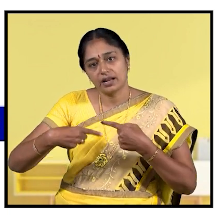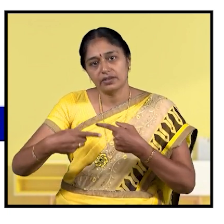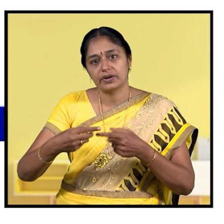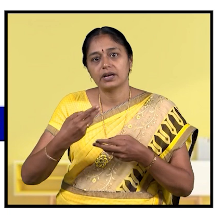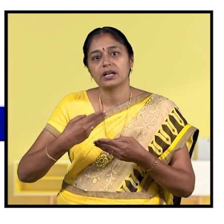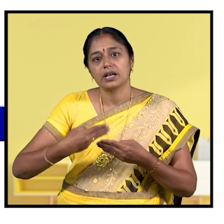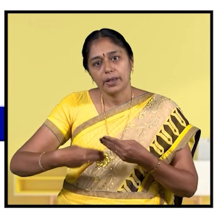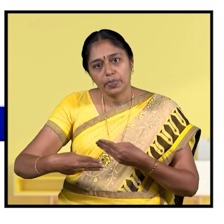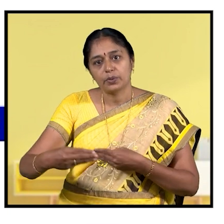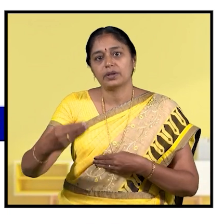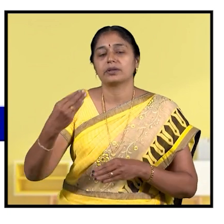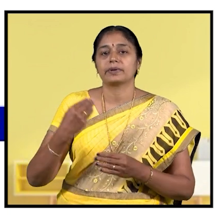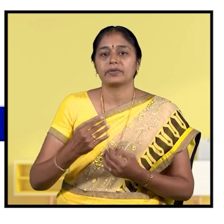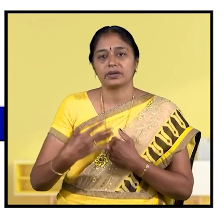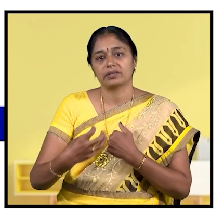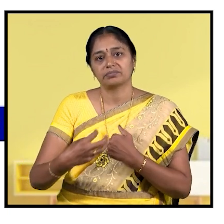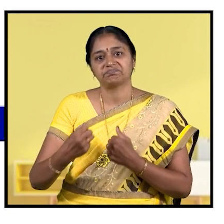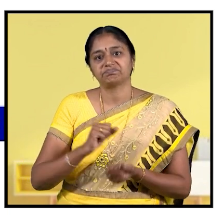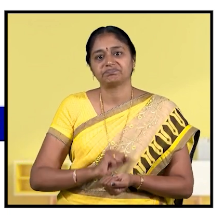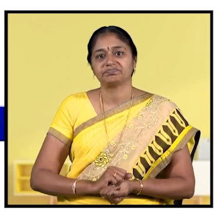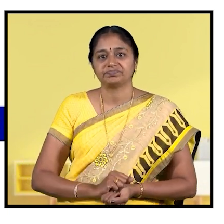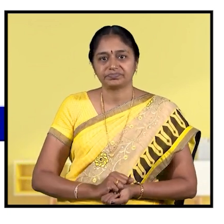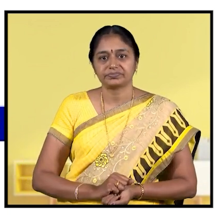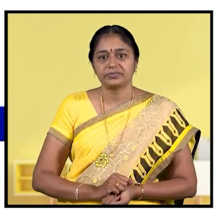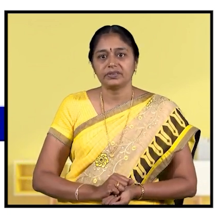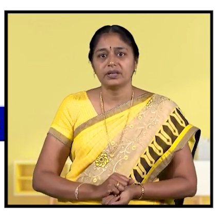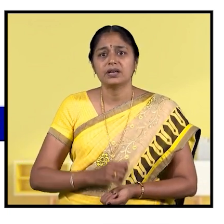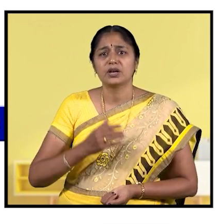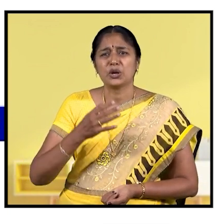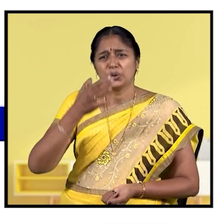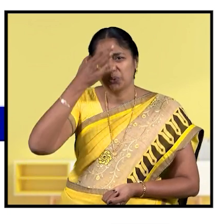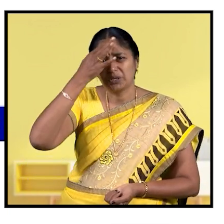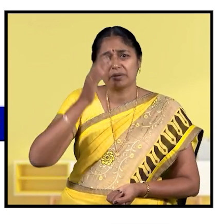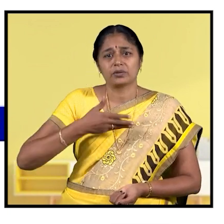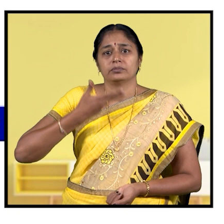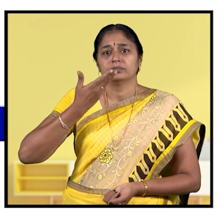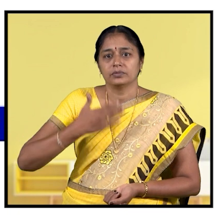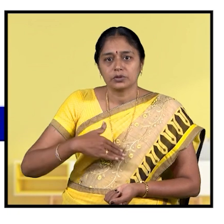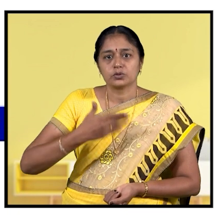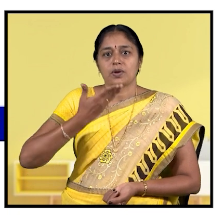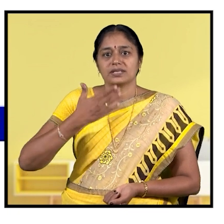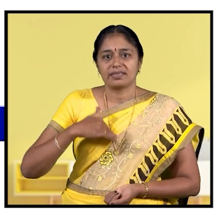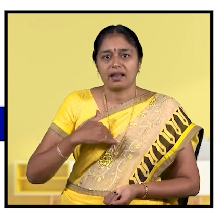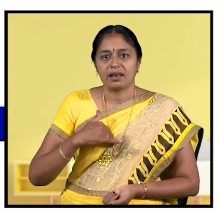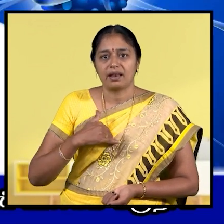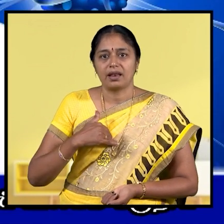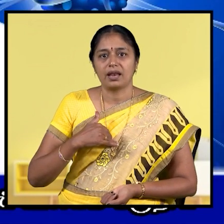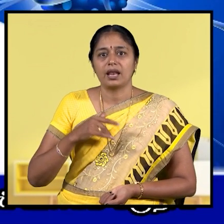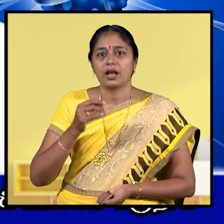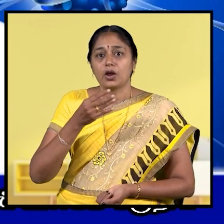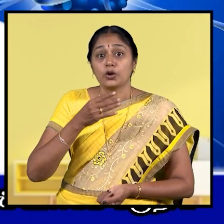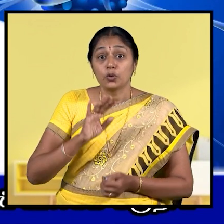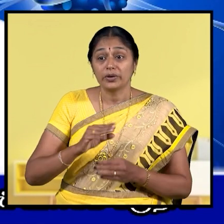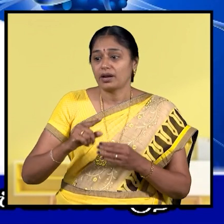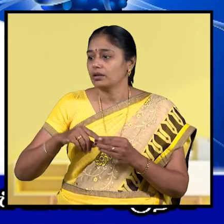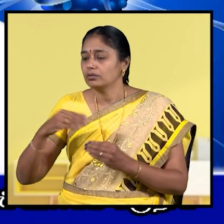மூலமாகவோ இருமல் மூலமாகவோ வெளியேறக்கூடிய அந்த நோய் கிருமி கலந்த திவலைகளை சுவாசிக்கிறது அல்லது அதை உள்ளிருத்தல் மூலமாக கண்டிப்பாக நோய்